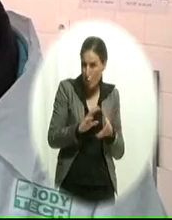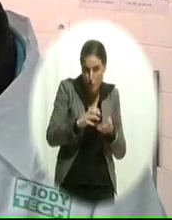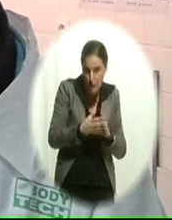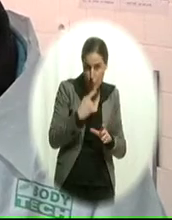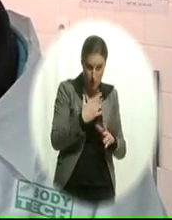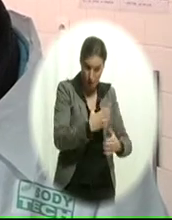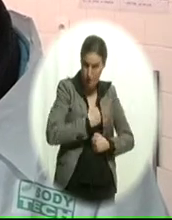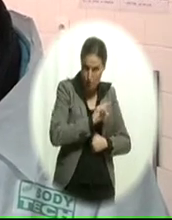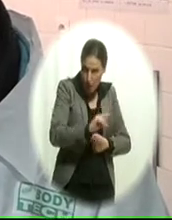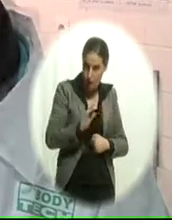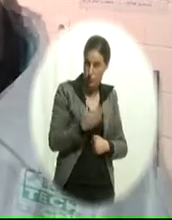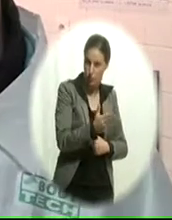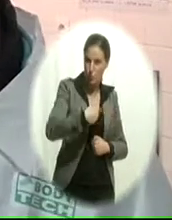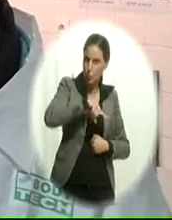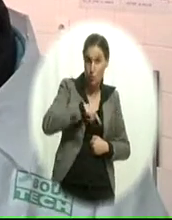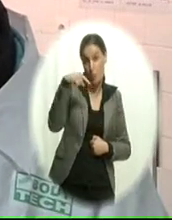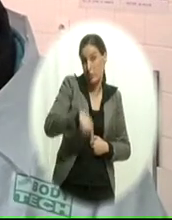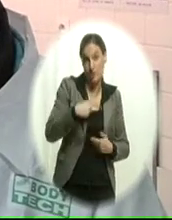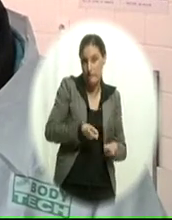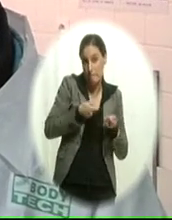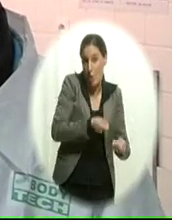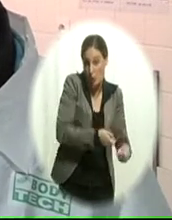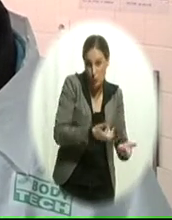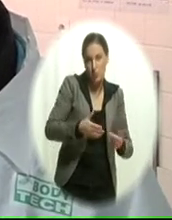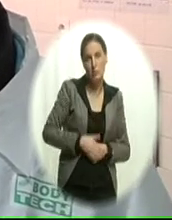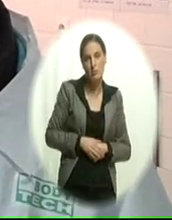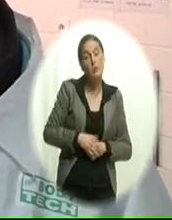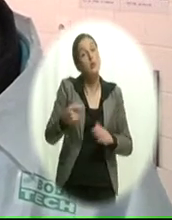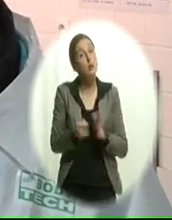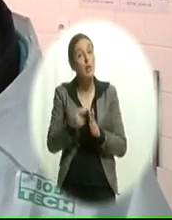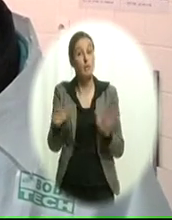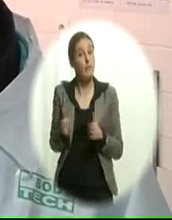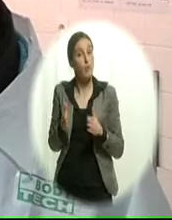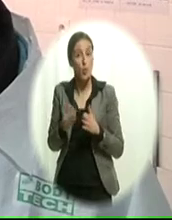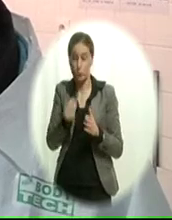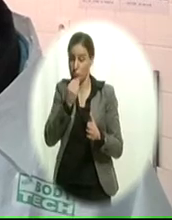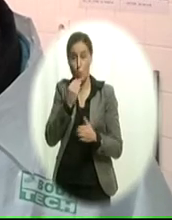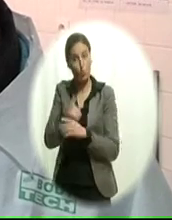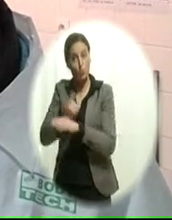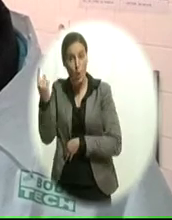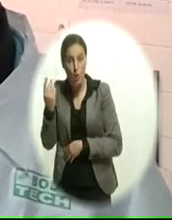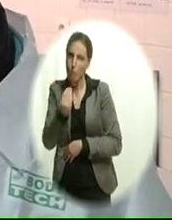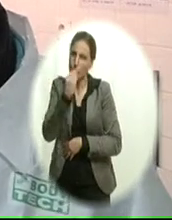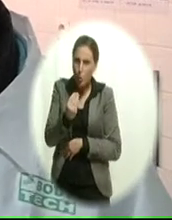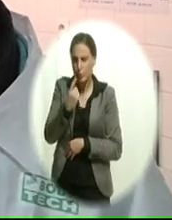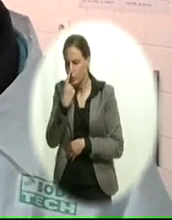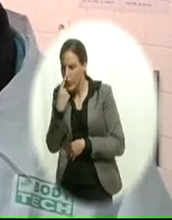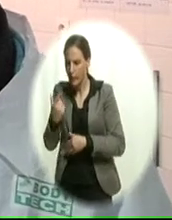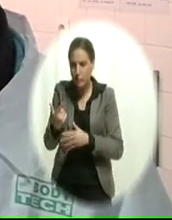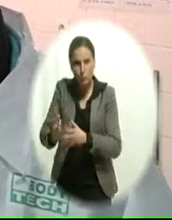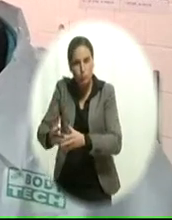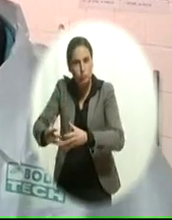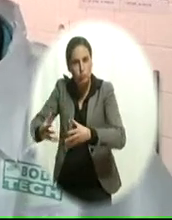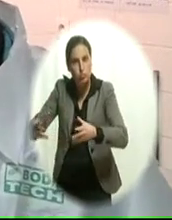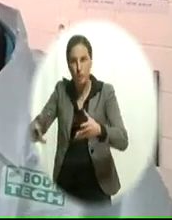Quoi. Donc on est obligé de le forcer. Alors ceux qui mangent tout seul, il y a bon espoir, il faut juste maintenant regarder le comportement en piscine, si vraiment il s'alimente bien tout